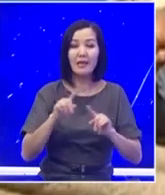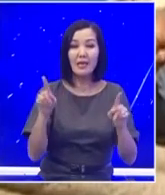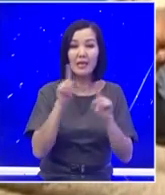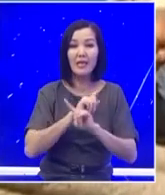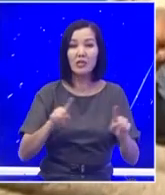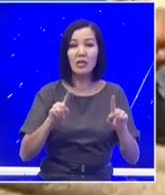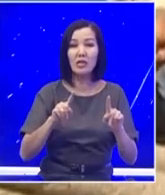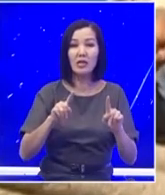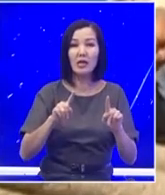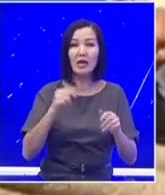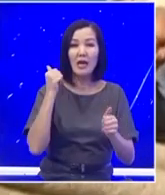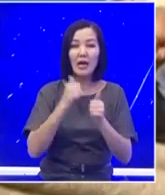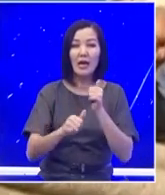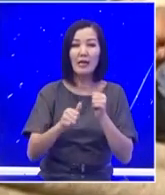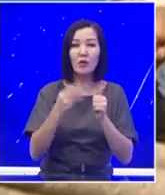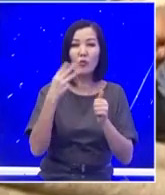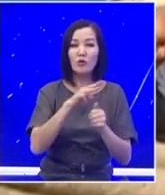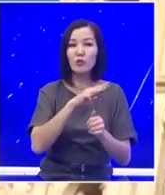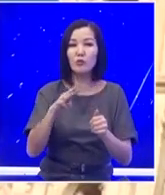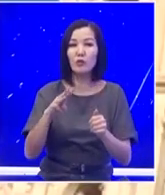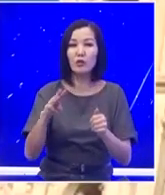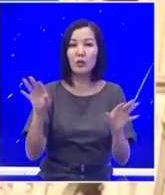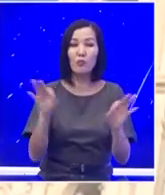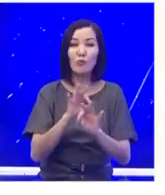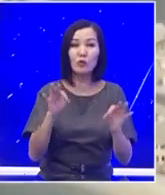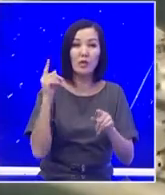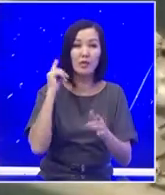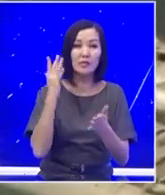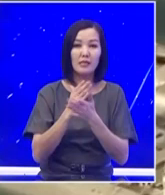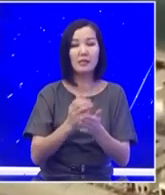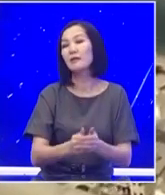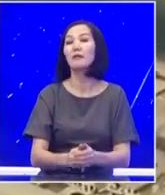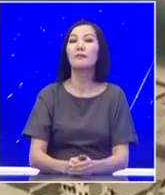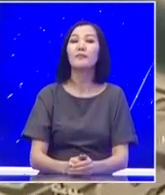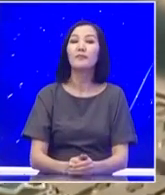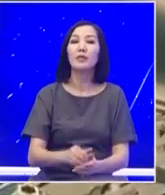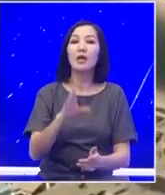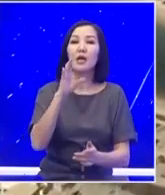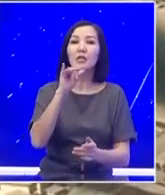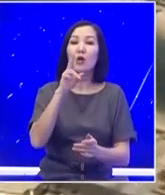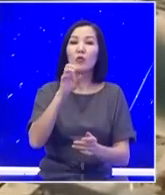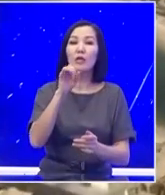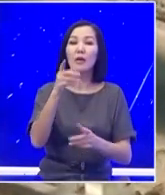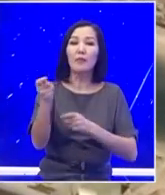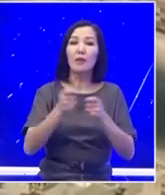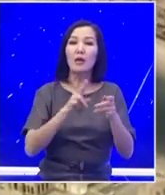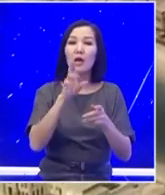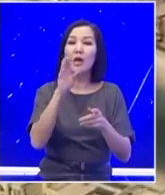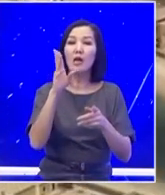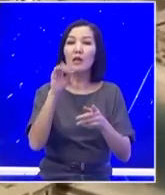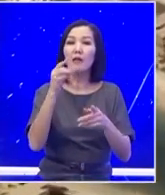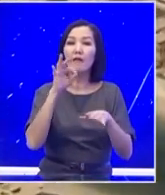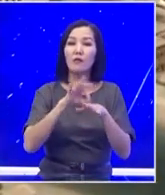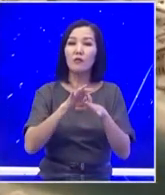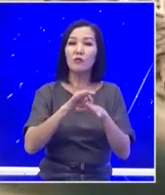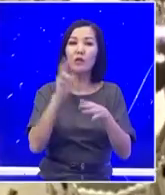барабандар арқылы әр жарты сағат сайын әуезді әндер қосылады. Сауд Арабиясының билігі коронавирусқа байланысты